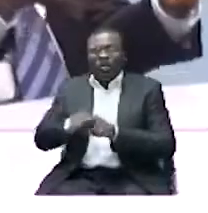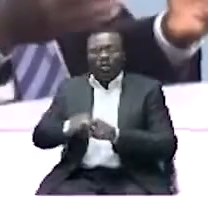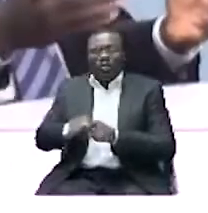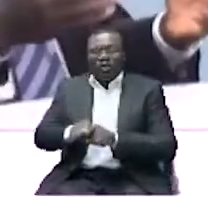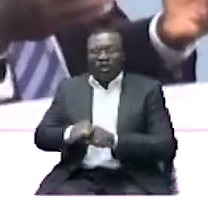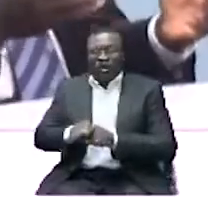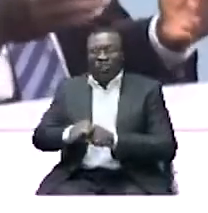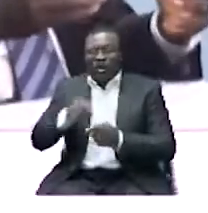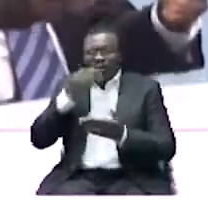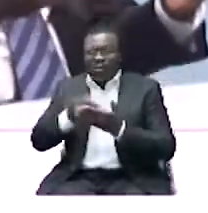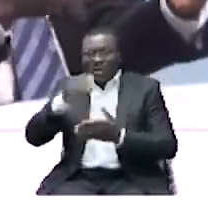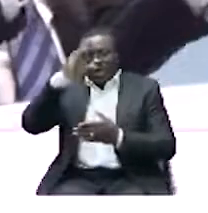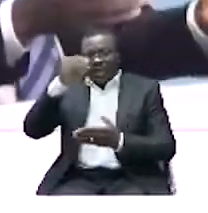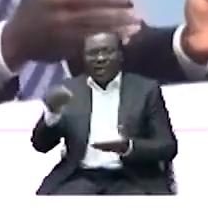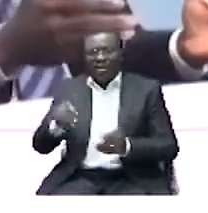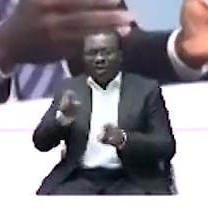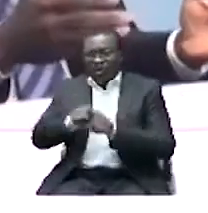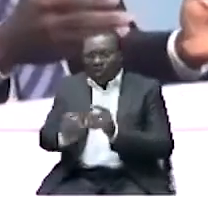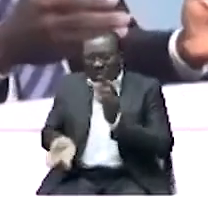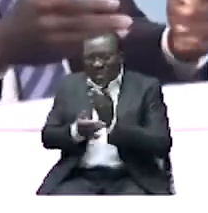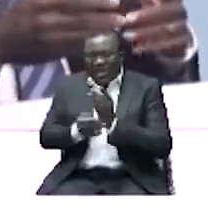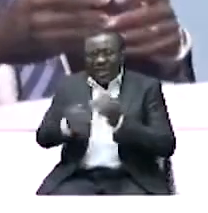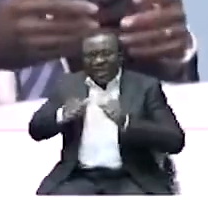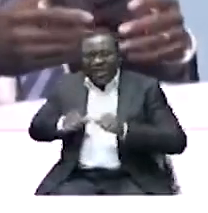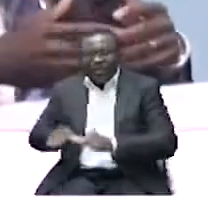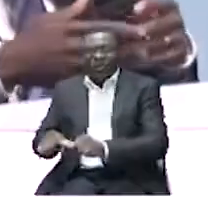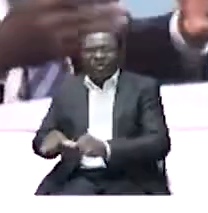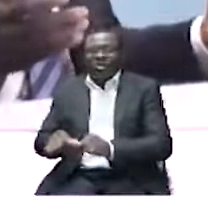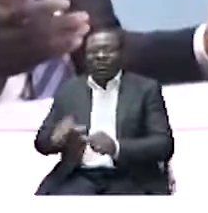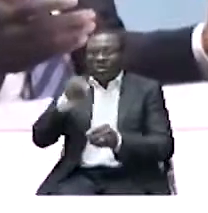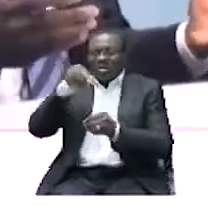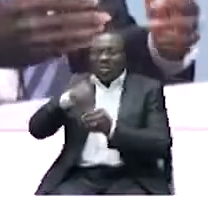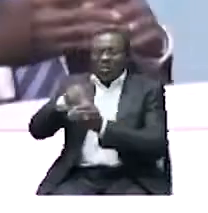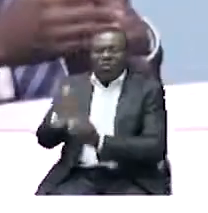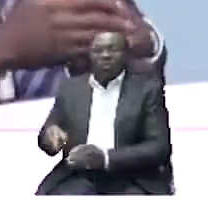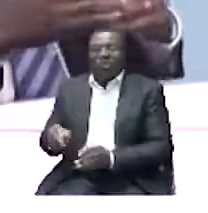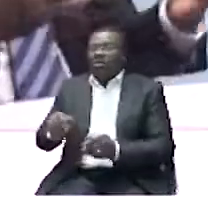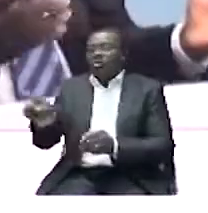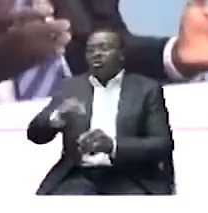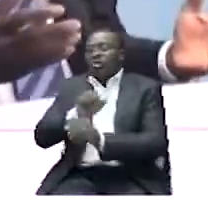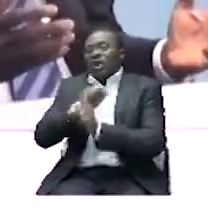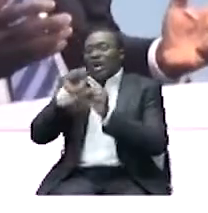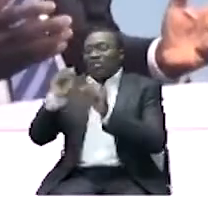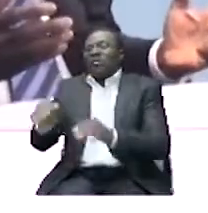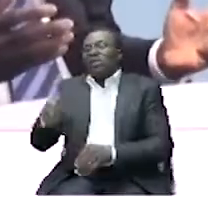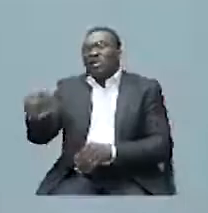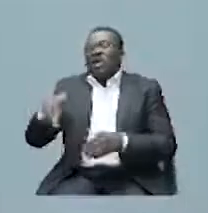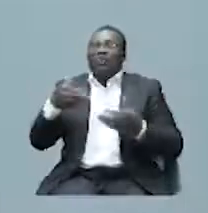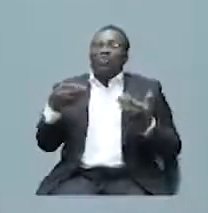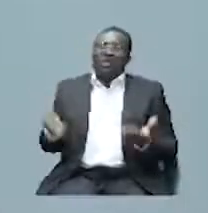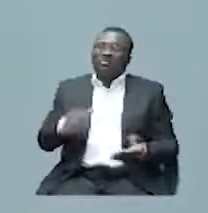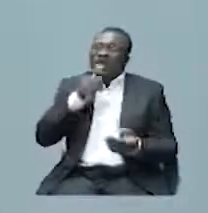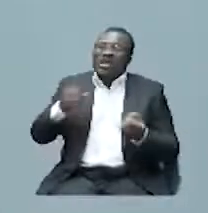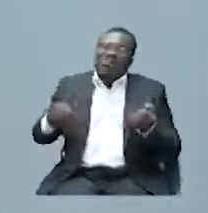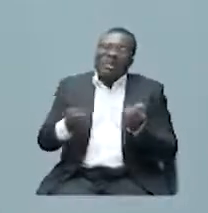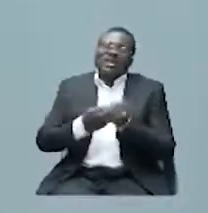comme intrant, comme technique culturelle. Les producteurs sont livrés à eux-mêmes. Et puis, il n'y a pas d'appui réel aux producteurs. C'est du